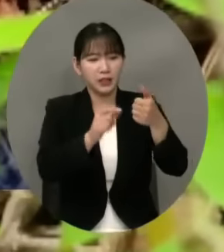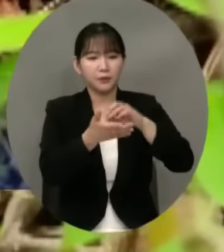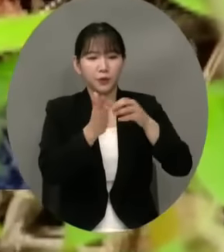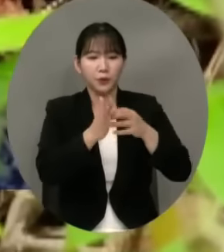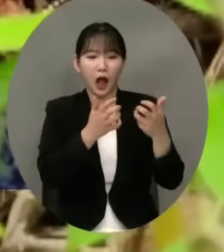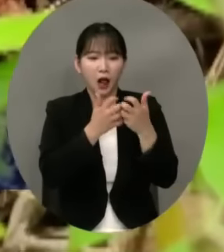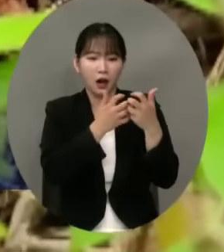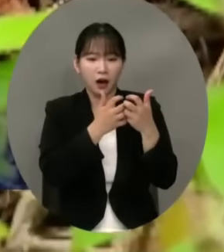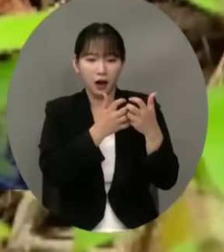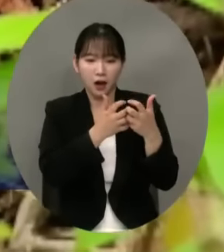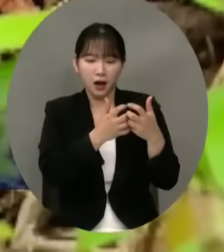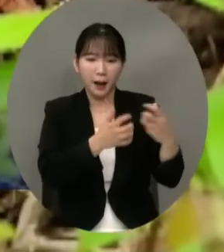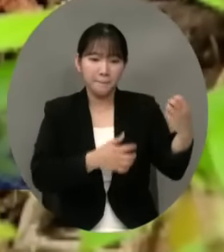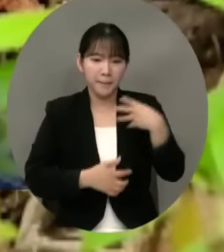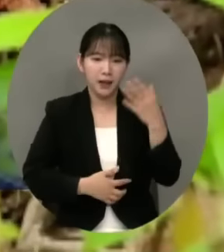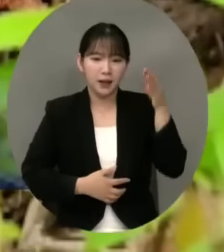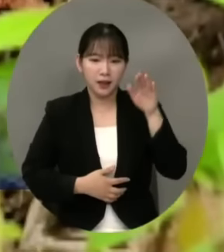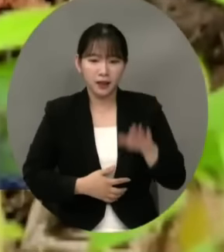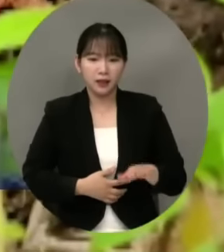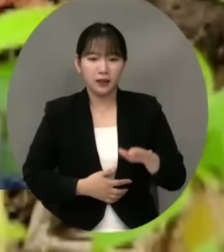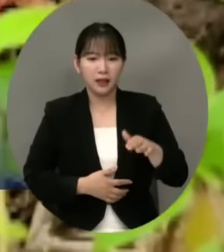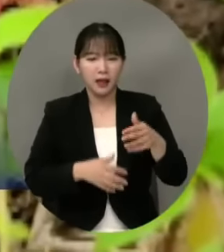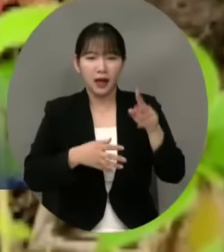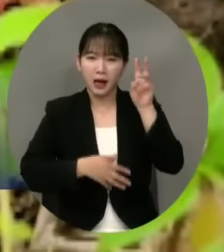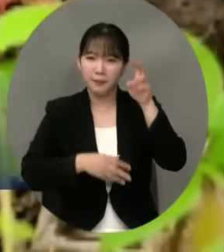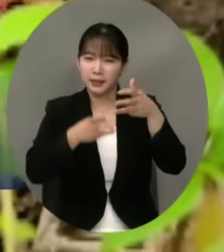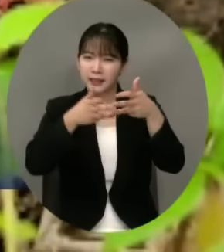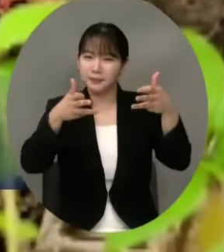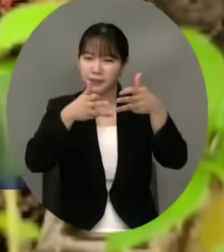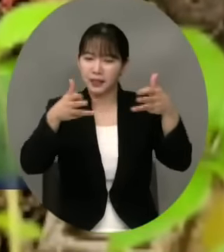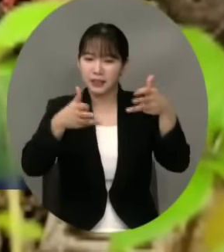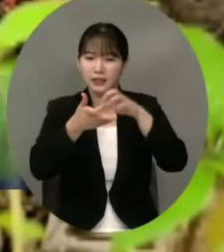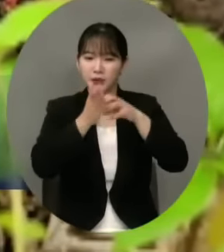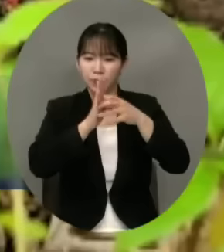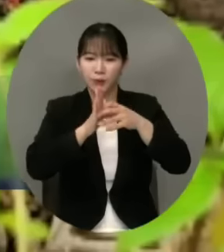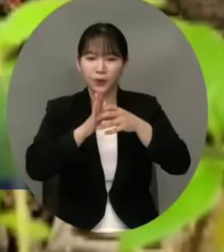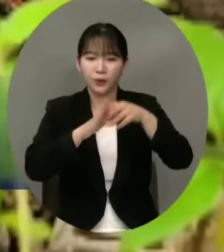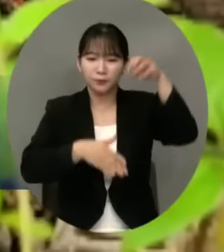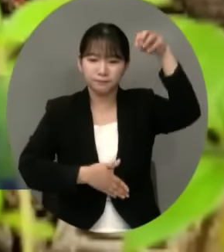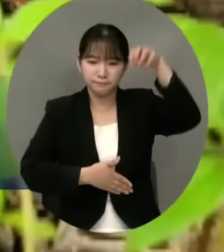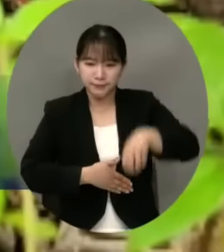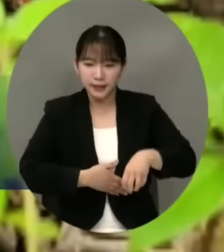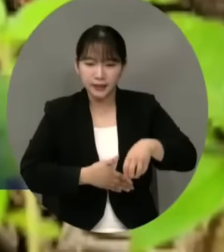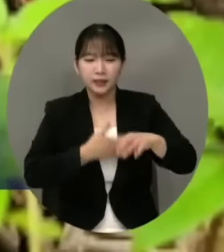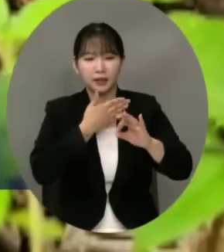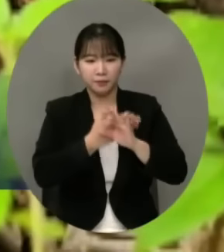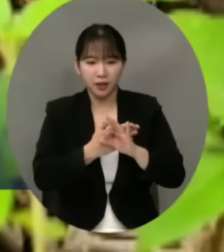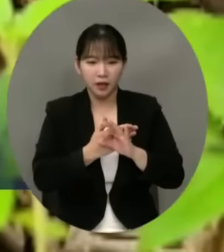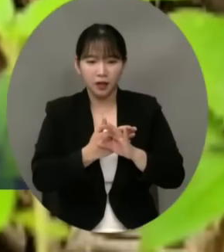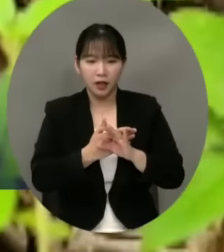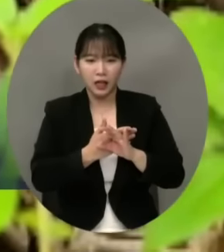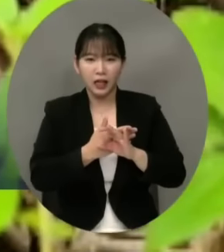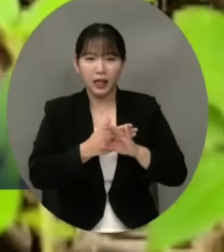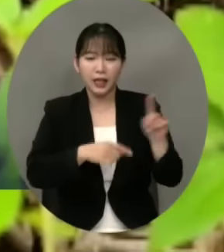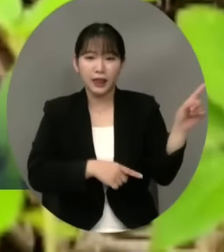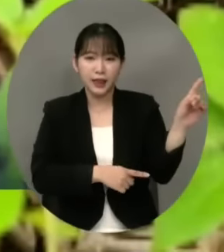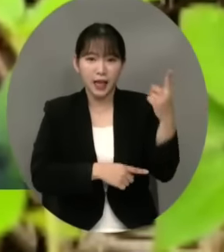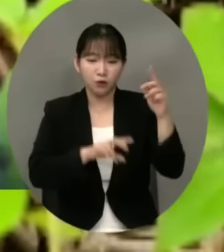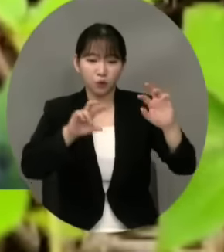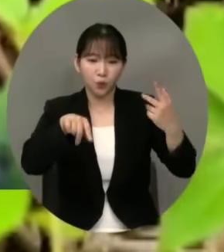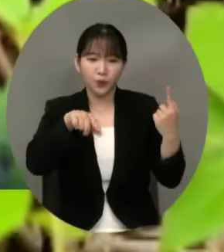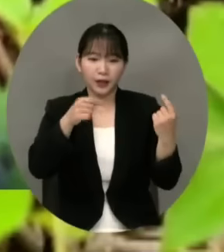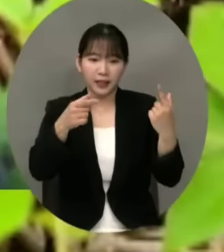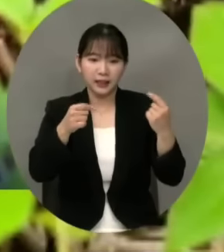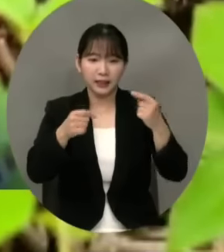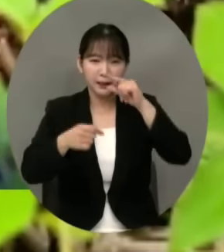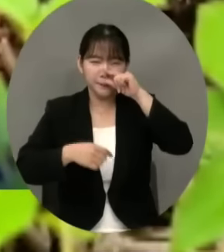되는 각얼음이라고 말씀을 주셨었는데 8층 정도 건물에서 떨어뜨린다고 하면 야구공 같은